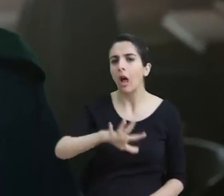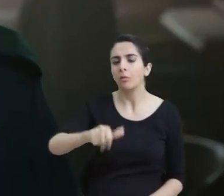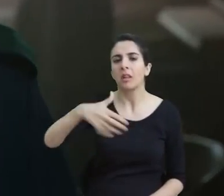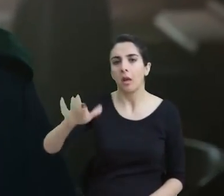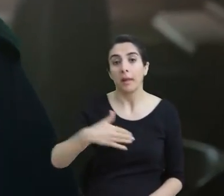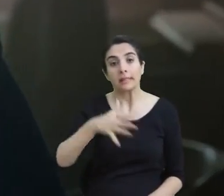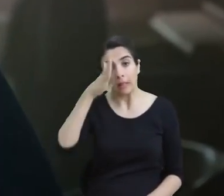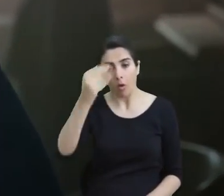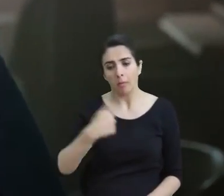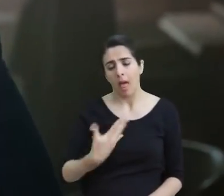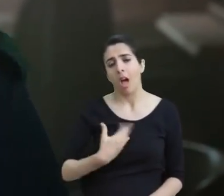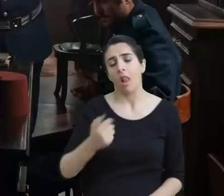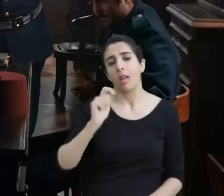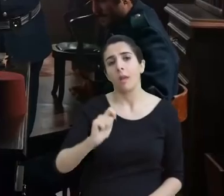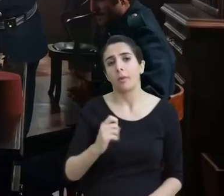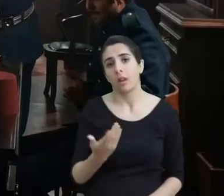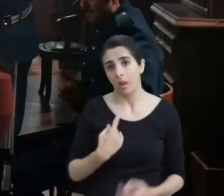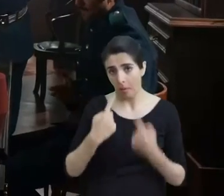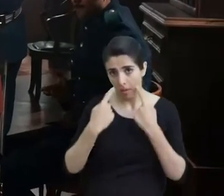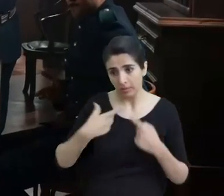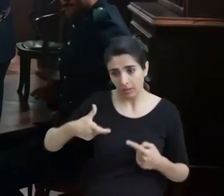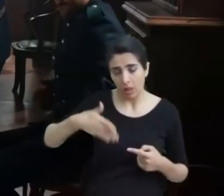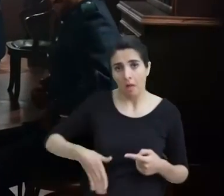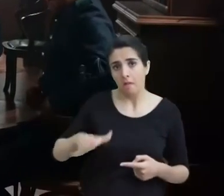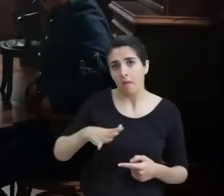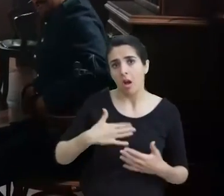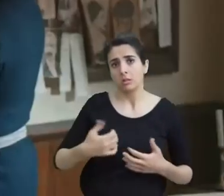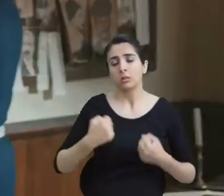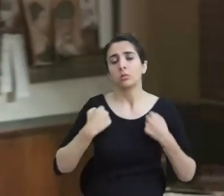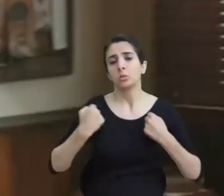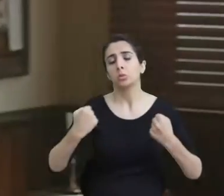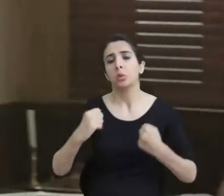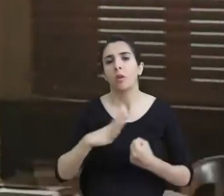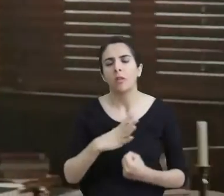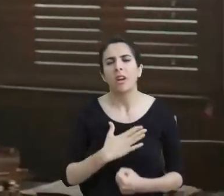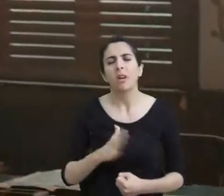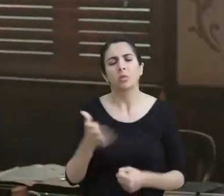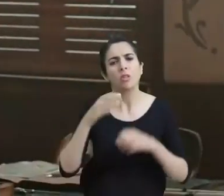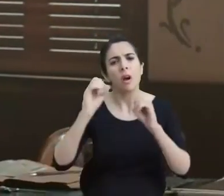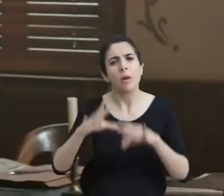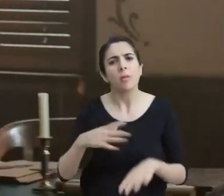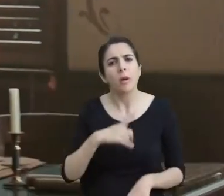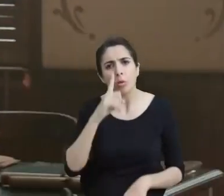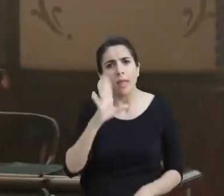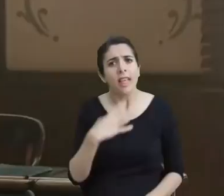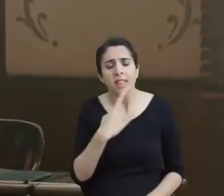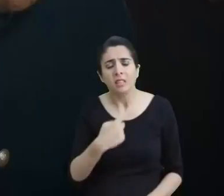silahını çaldı. Ben saftirik olsaydım benim silahımı çalardı. Bak benim silahım burada, aslanlar gibi. Ya bırak şimdi, ben amirime ne diyeceğim onu